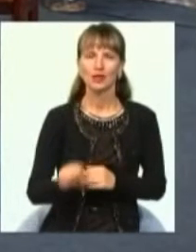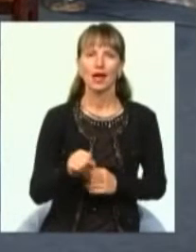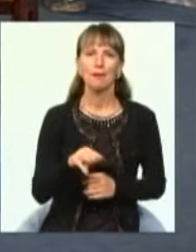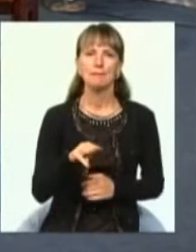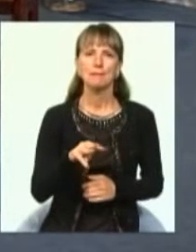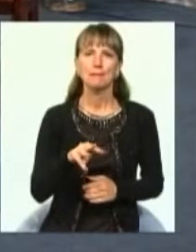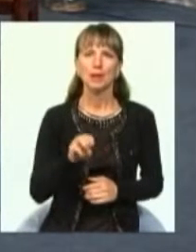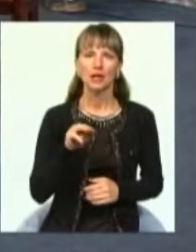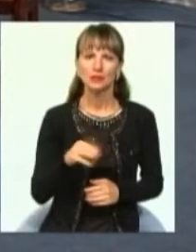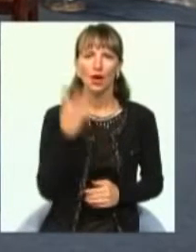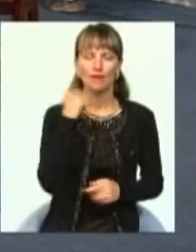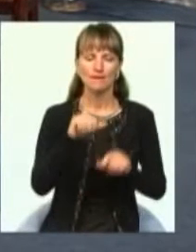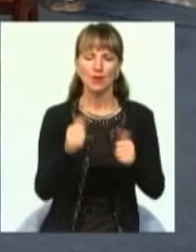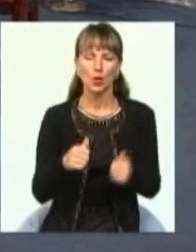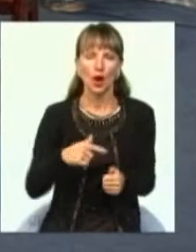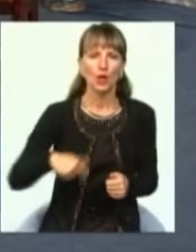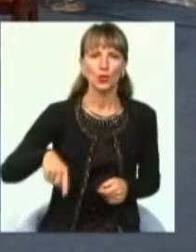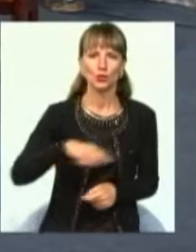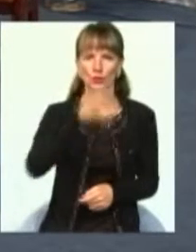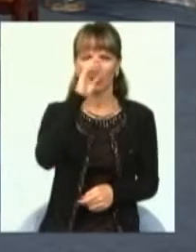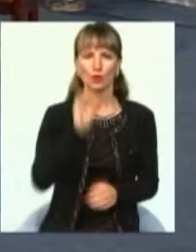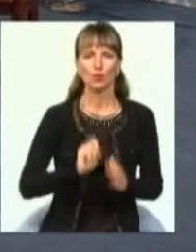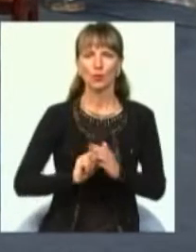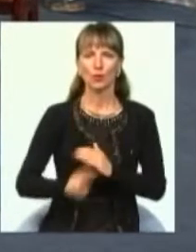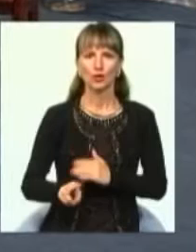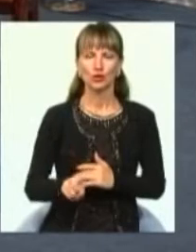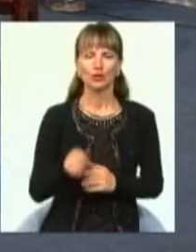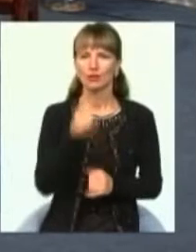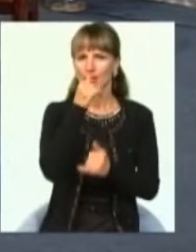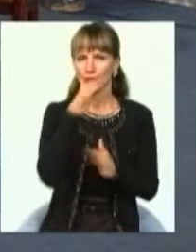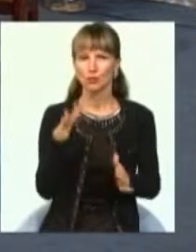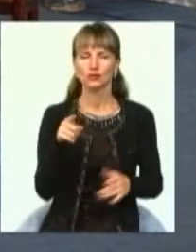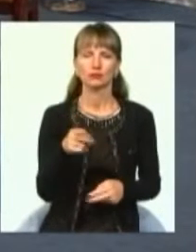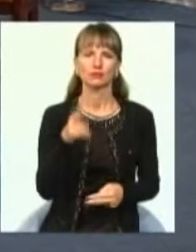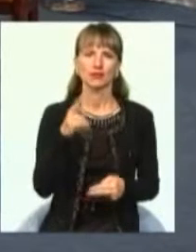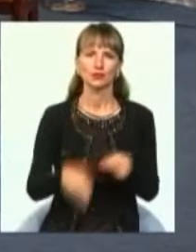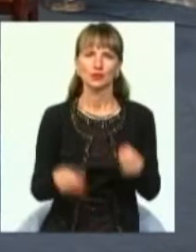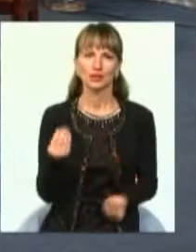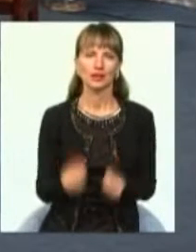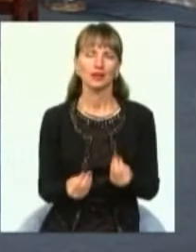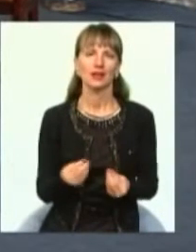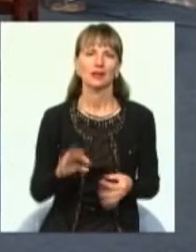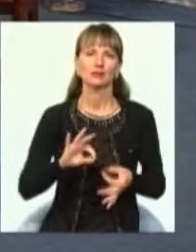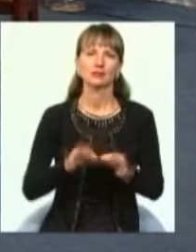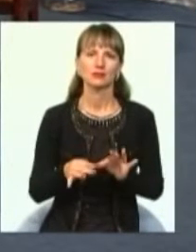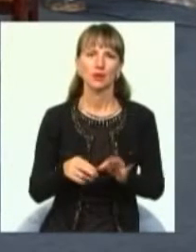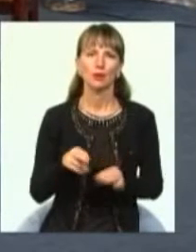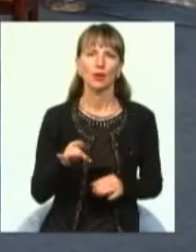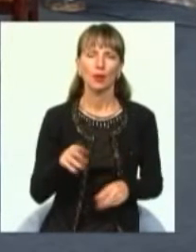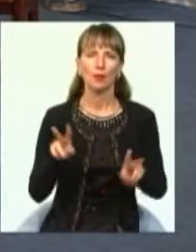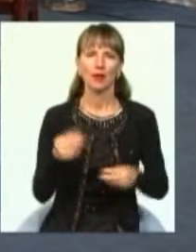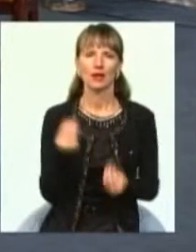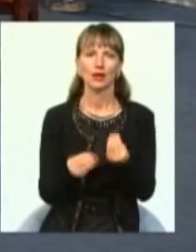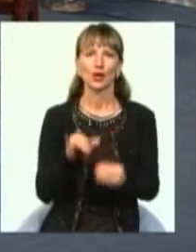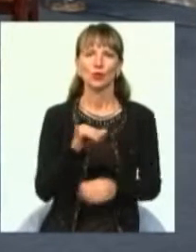фігурки оточили короля, і король уже просто не може втекти, і йому оголошують мат. Тож, докладніше про правила гри у шахи ми вам покажемо